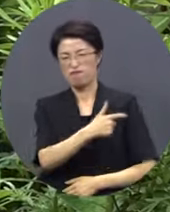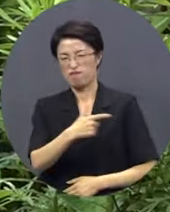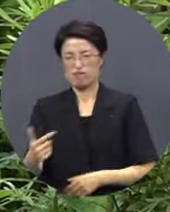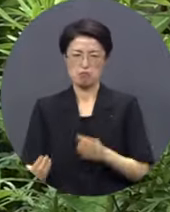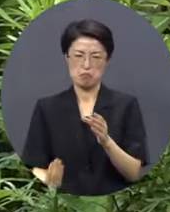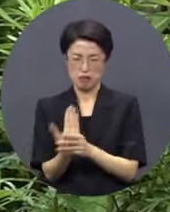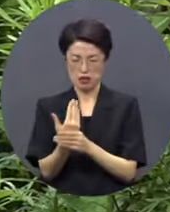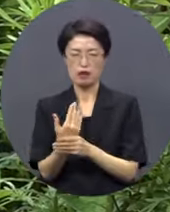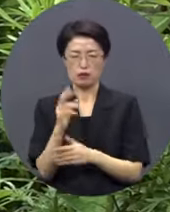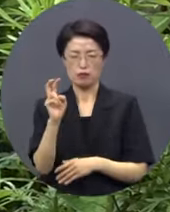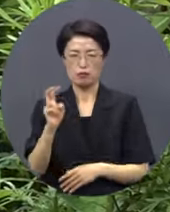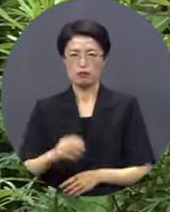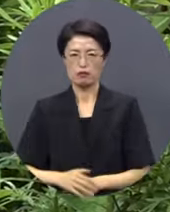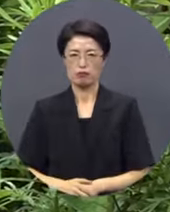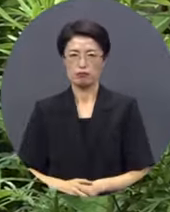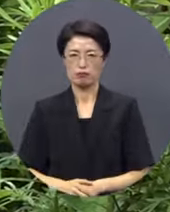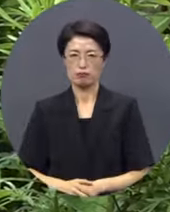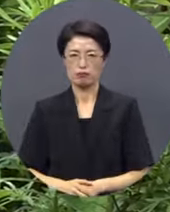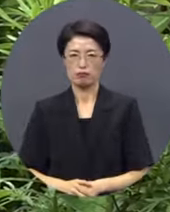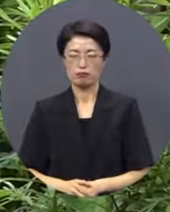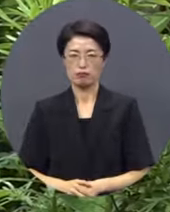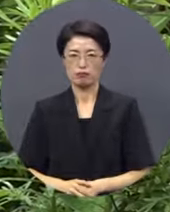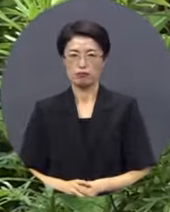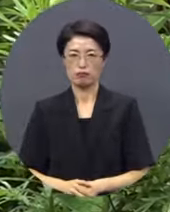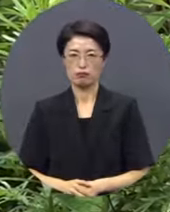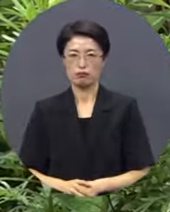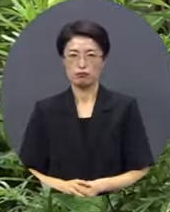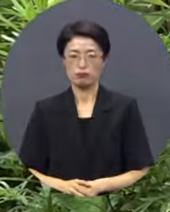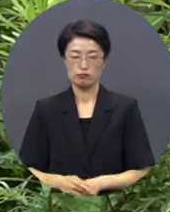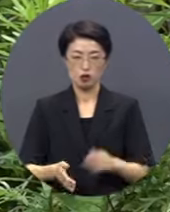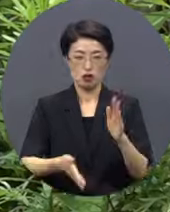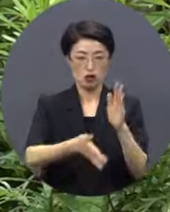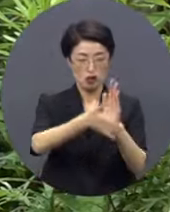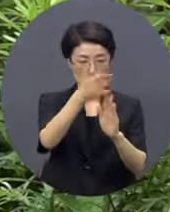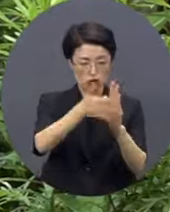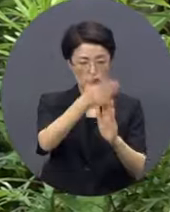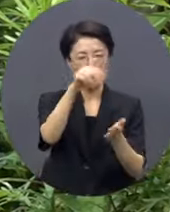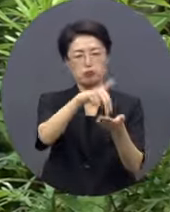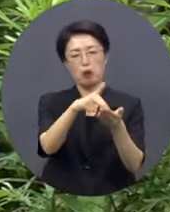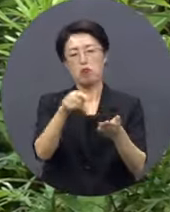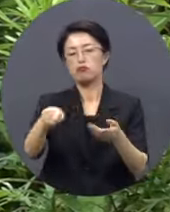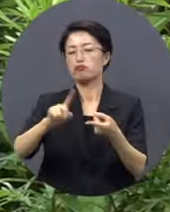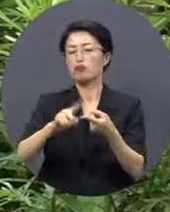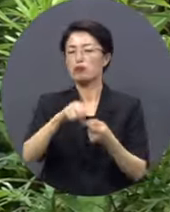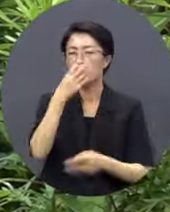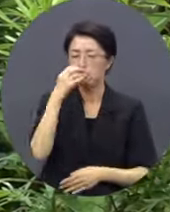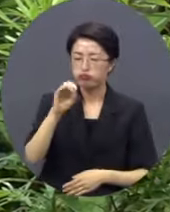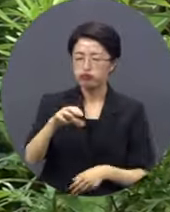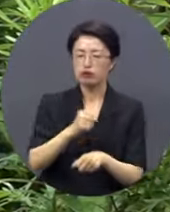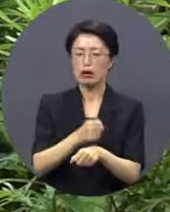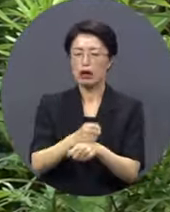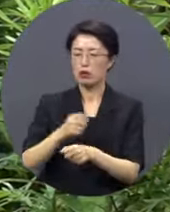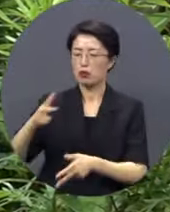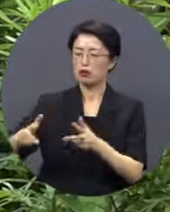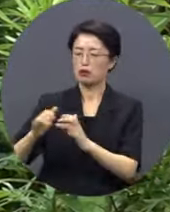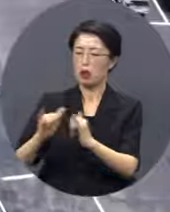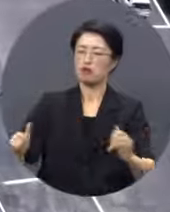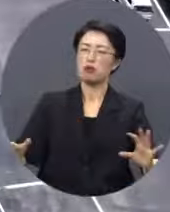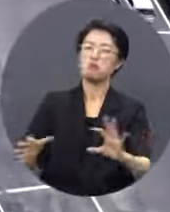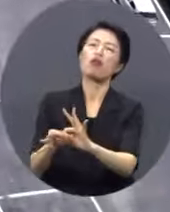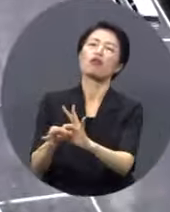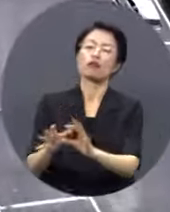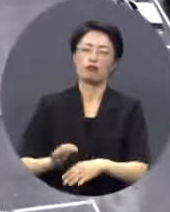사고가 터지는데 이시 행정에서는 이거를 다 무시하고 지금 사업자 편에